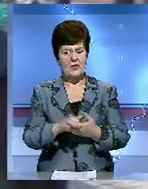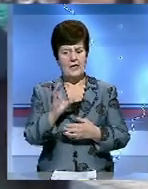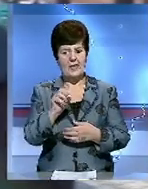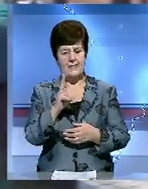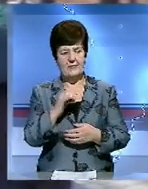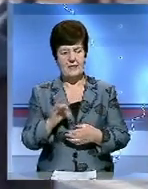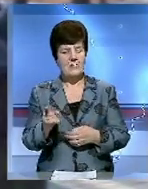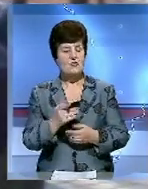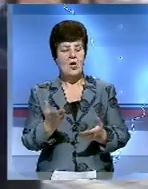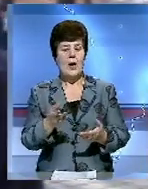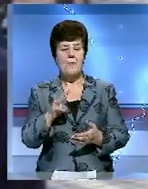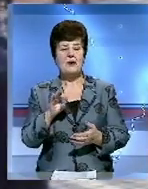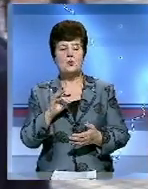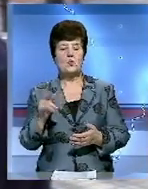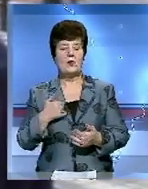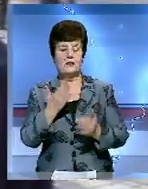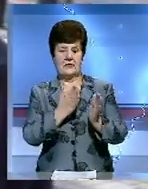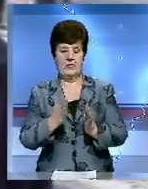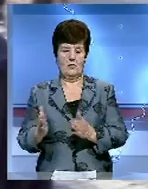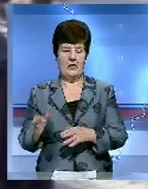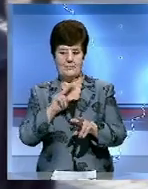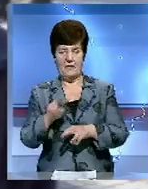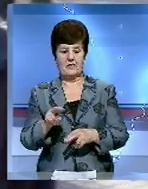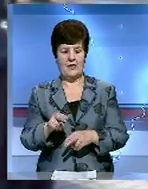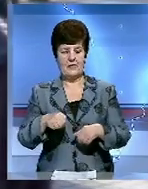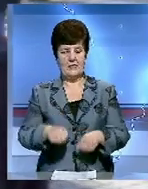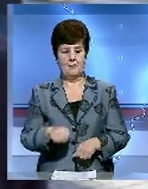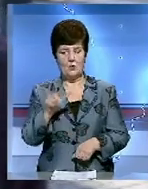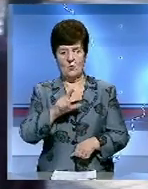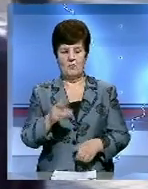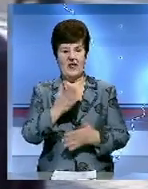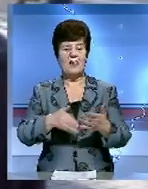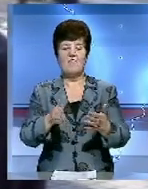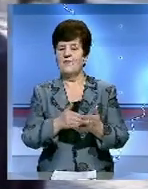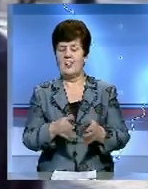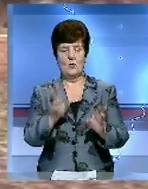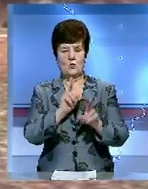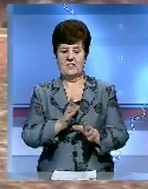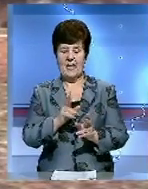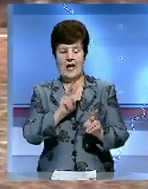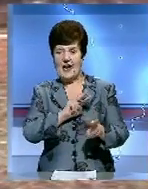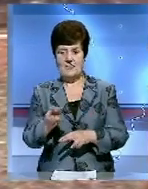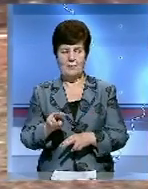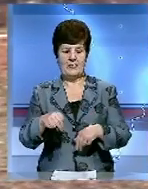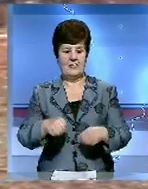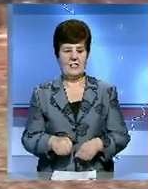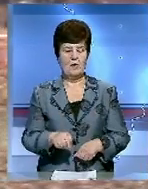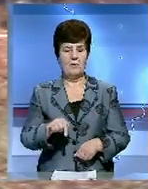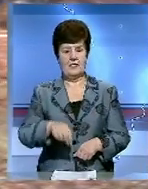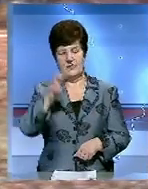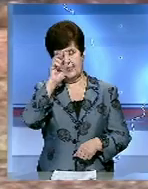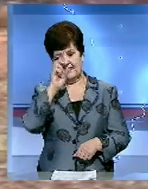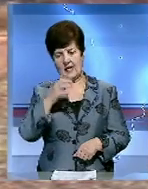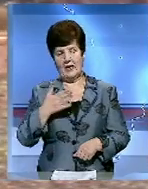măsură la noi în țară sunt respectate drepturile omului? Eu s-o cot că de fel nu sunt respectate. Eu cred că în țara noastră drepturile